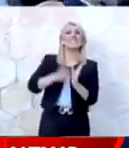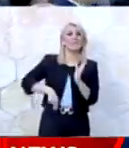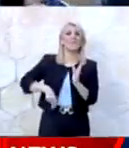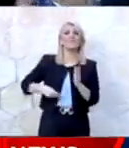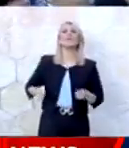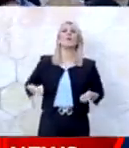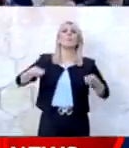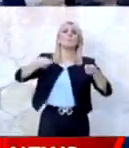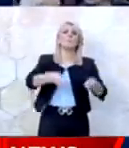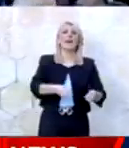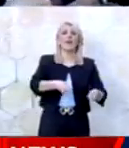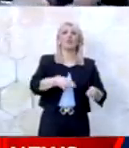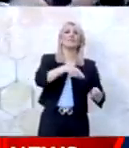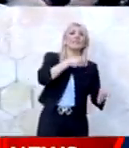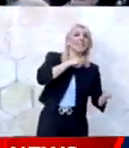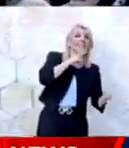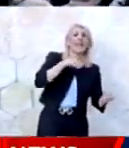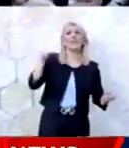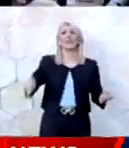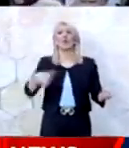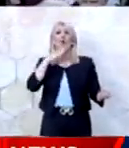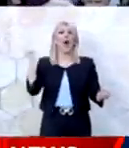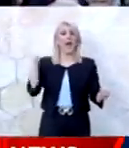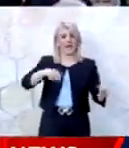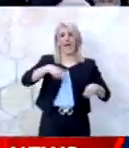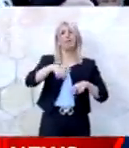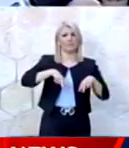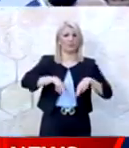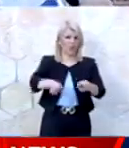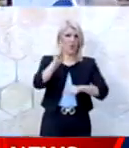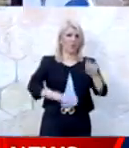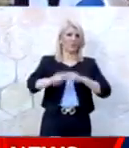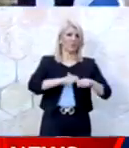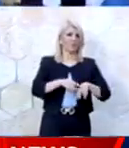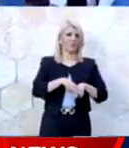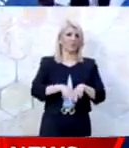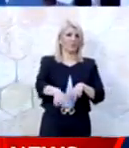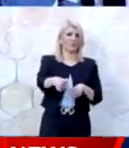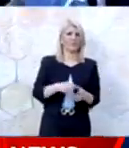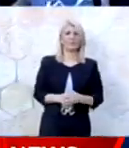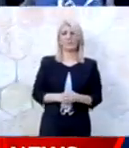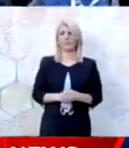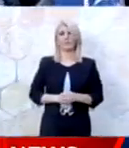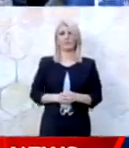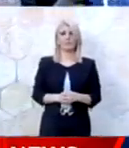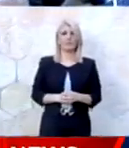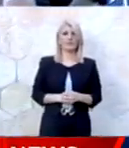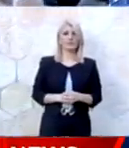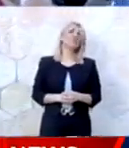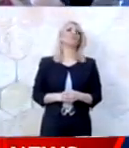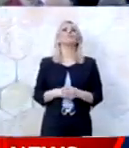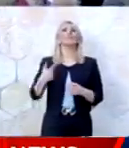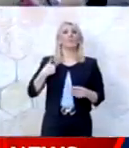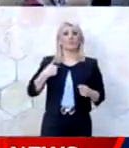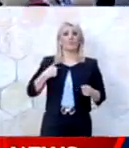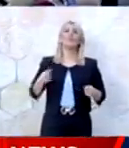το Ηράκλειο στα Χανιά και μέχρι την Κίσαμο. Θα επαναλάβω αυτό το οποίο σας έχω πει. Θα παραδώσω